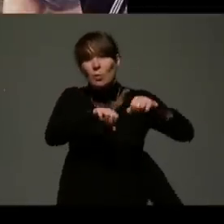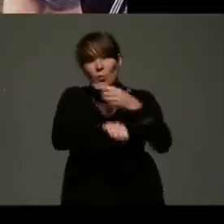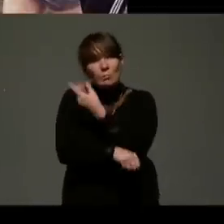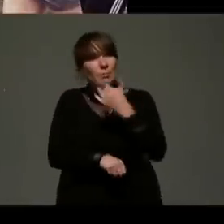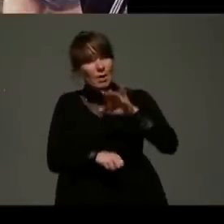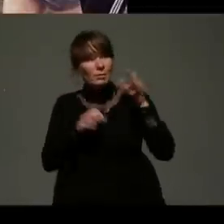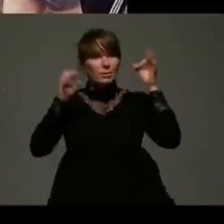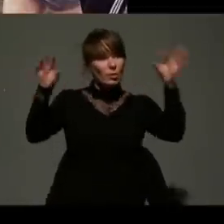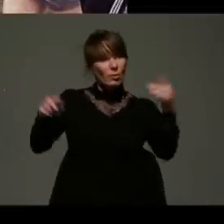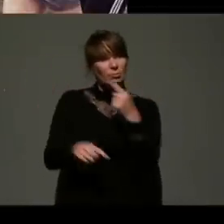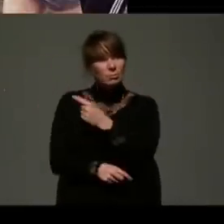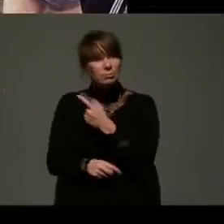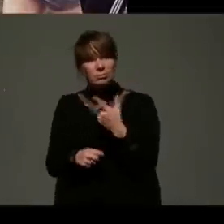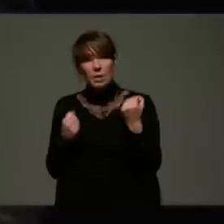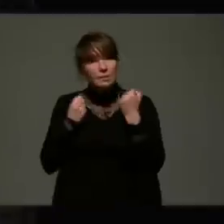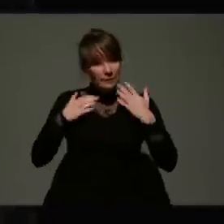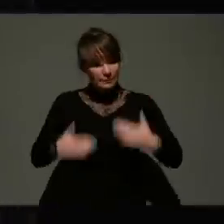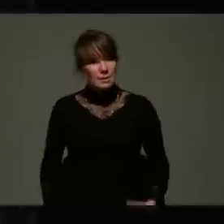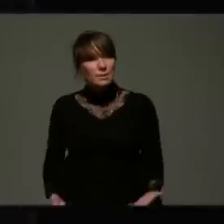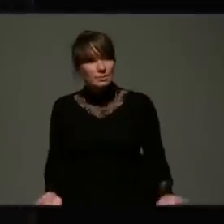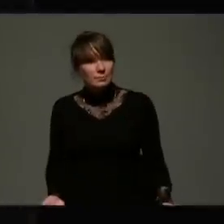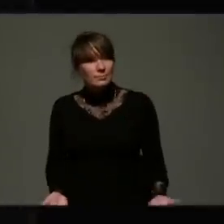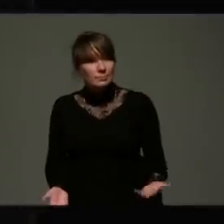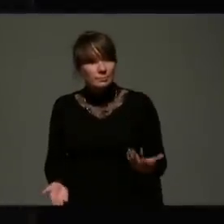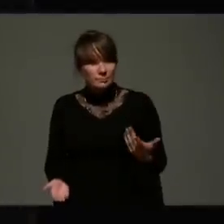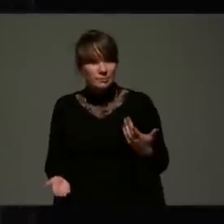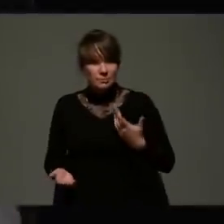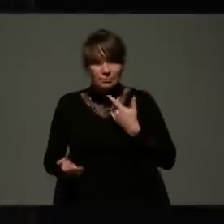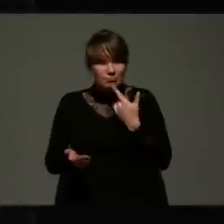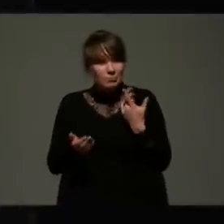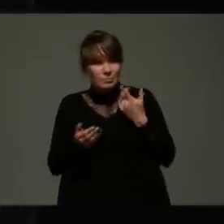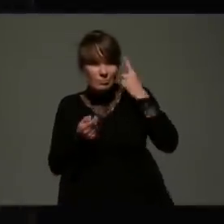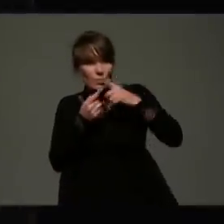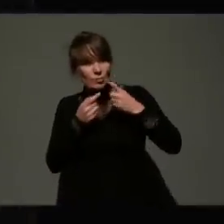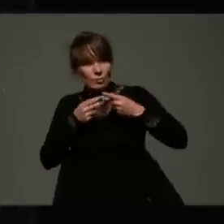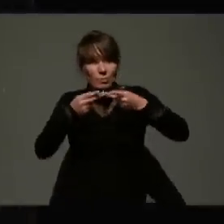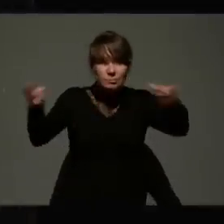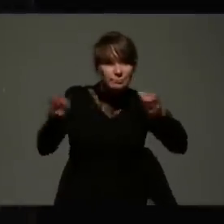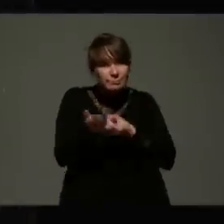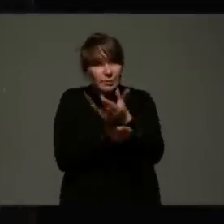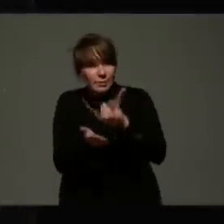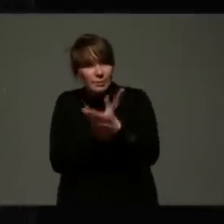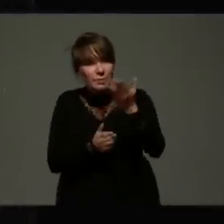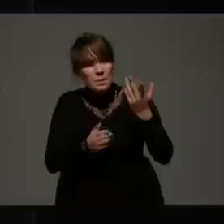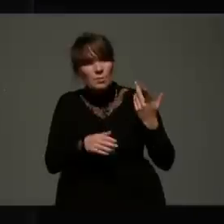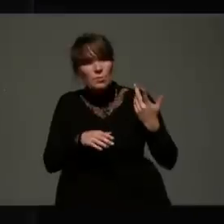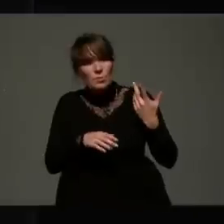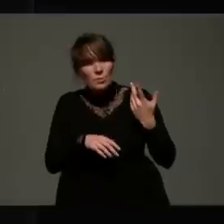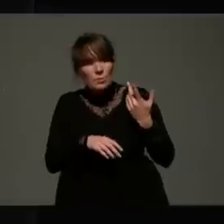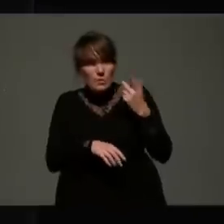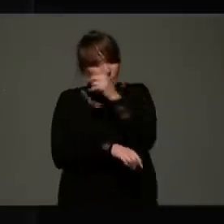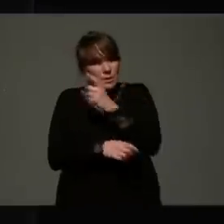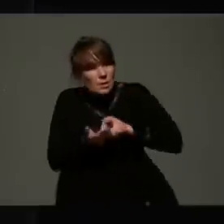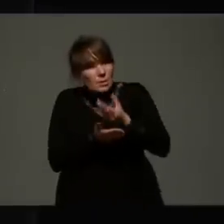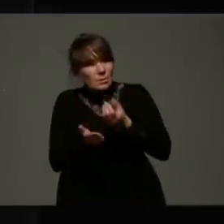le temps de courir, d'avoir une activité physique, donc des messages qui essayaient de passer, mais qui ont mis beaucoup de temps à passer, et qui sont